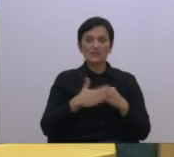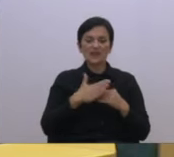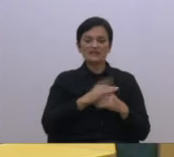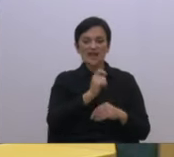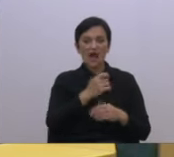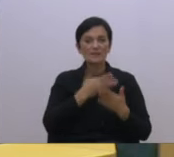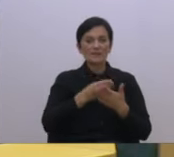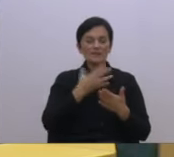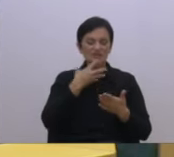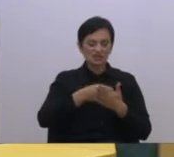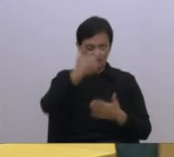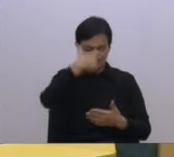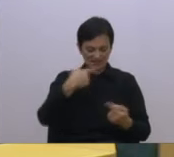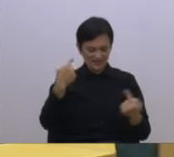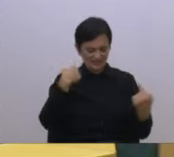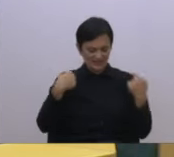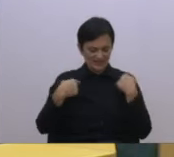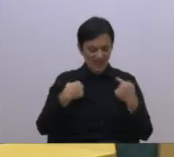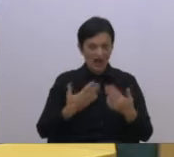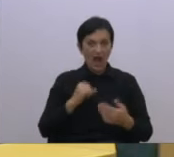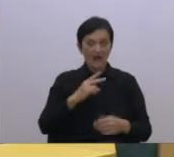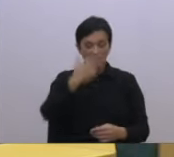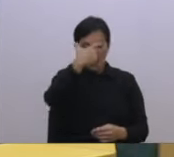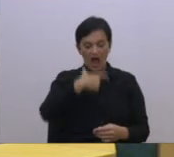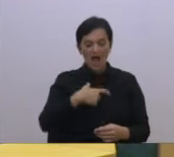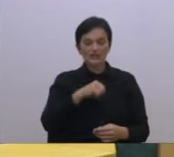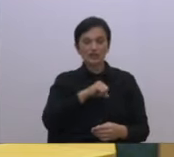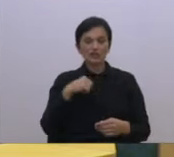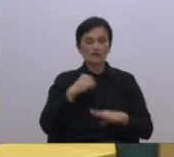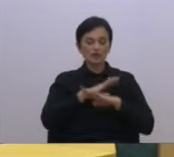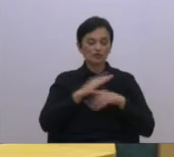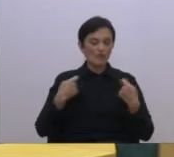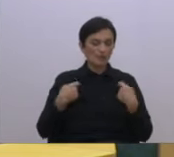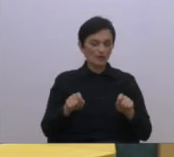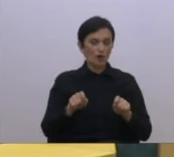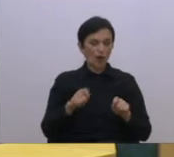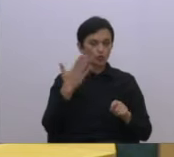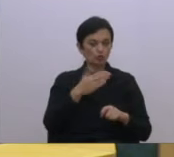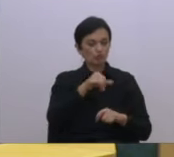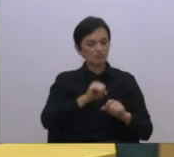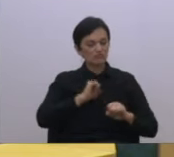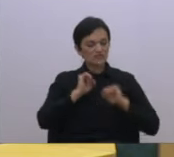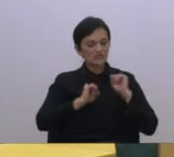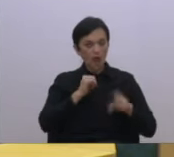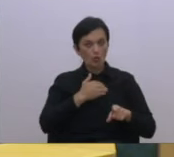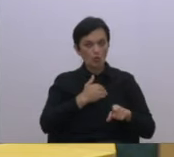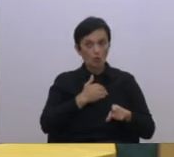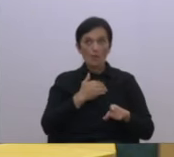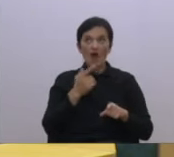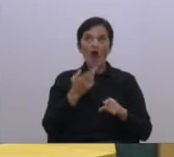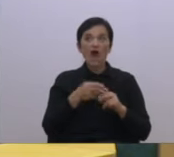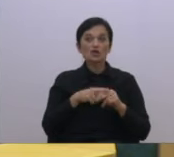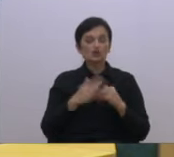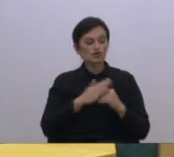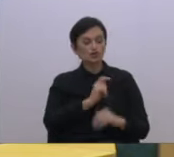თვით დაზიანებისთვის ადამიანის, არც ადამიანის თვითკოლობის მცდელობისთვის, თუ კი მცდელობა იყო და ვერ გასვა, ამისთვის არავინ არავის